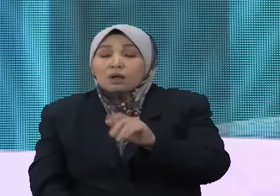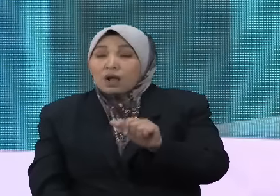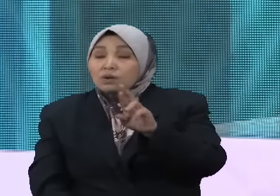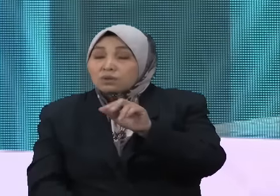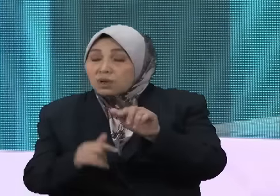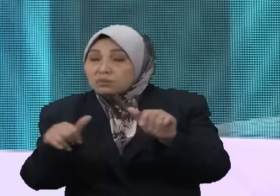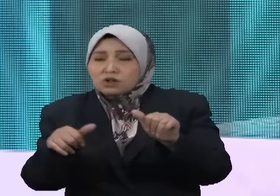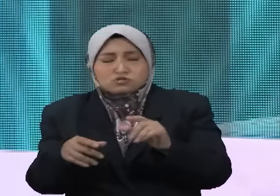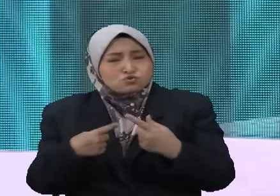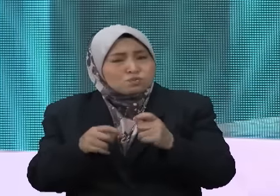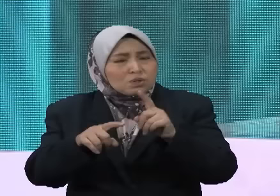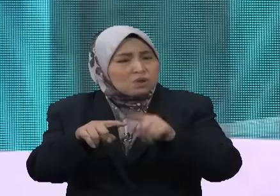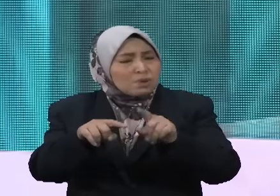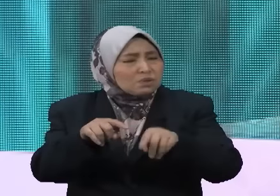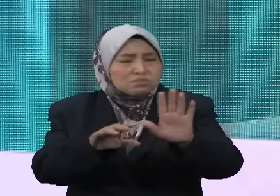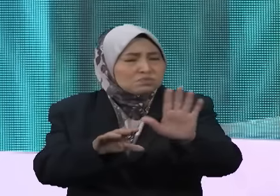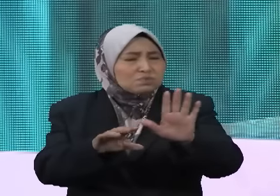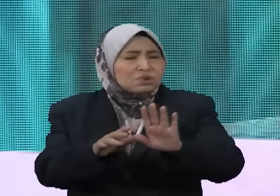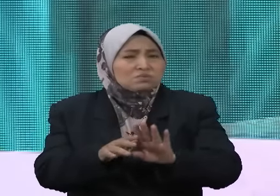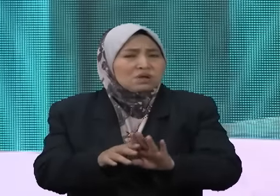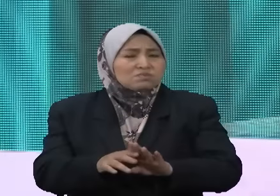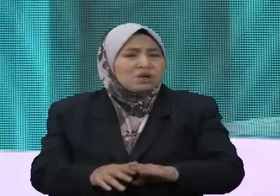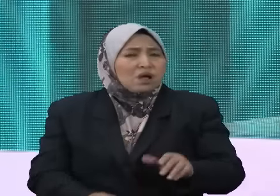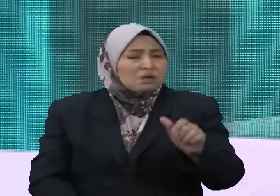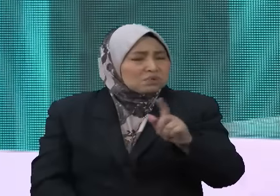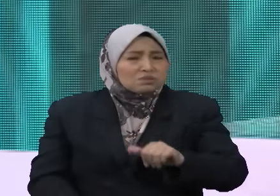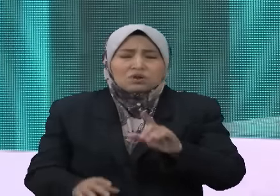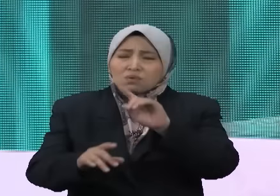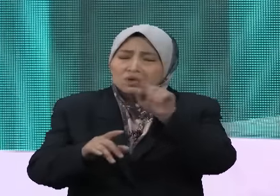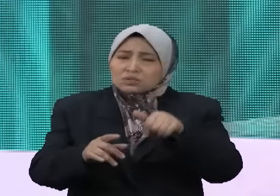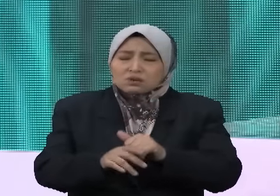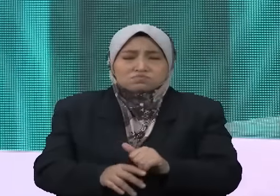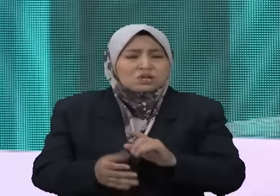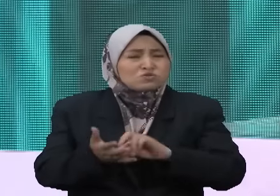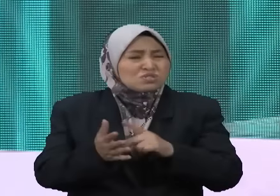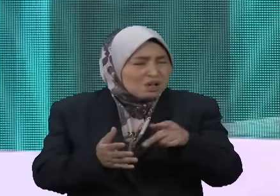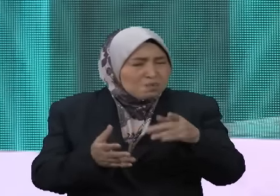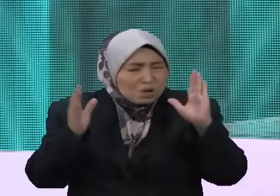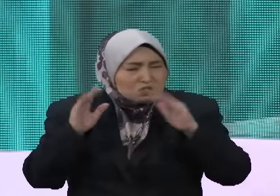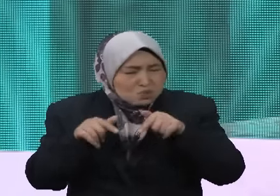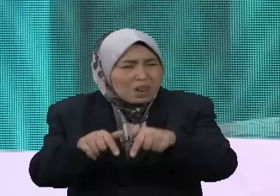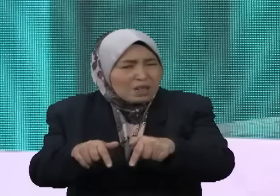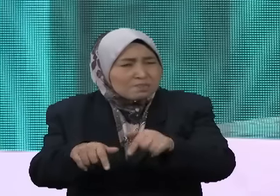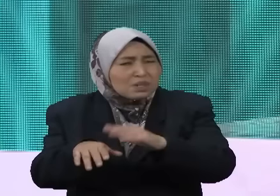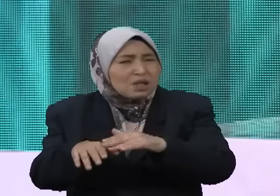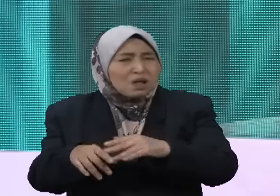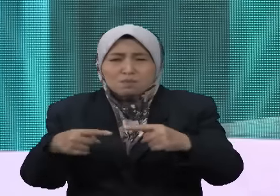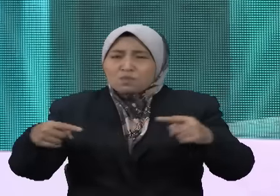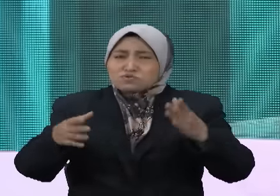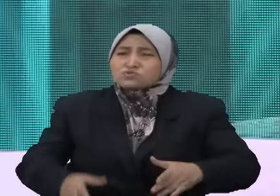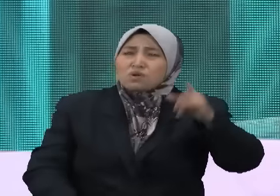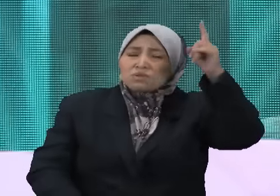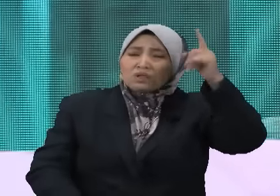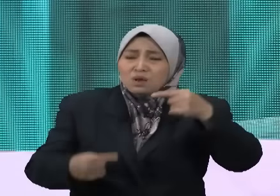melarang nabi sallallahaihi wasallam dia pegang Nabi sallallahualaihiallam dia kataauah maksud dia kamu Nak solat ni ke atas musuh Allah ni